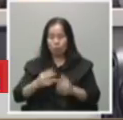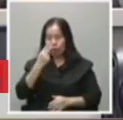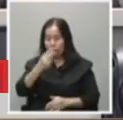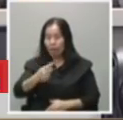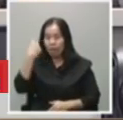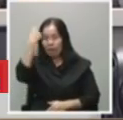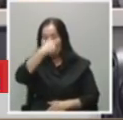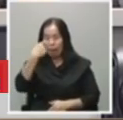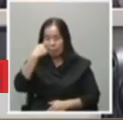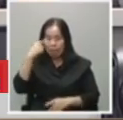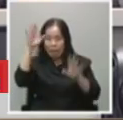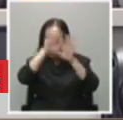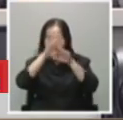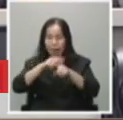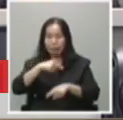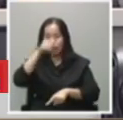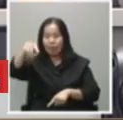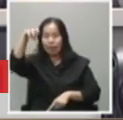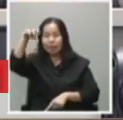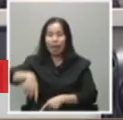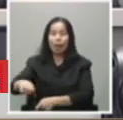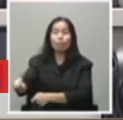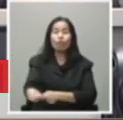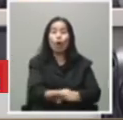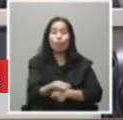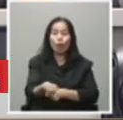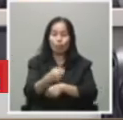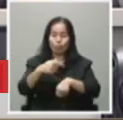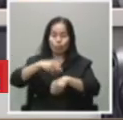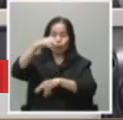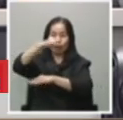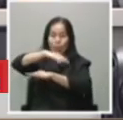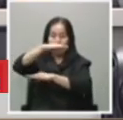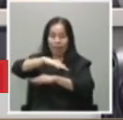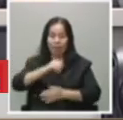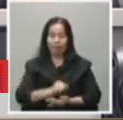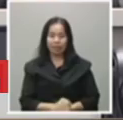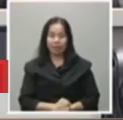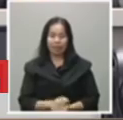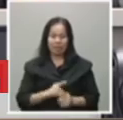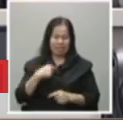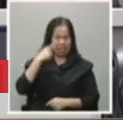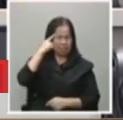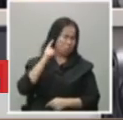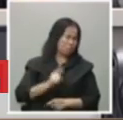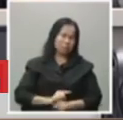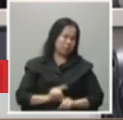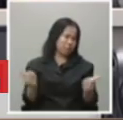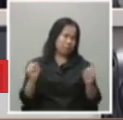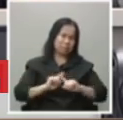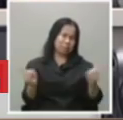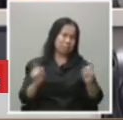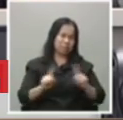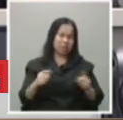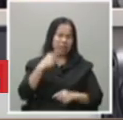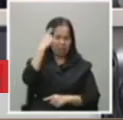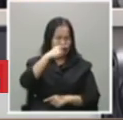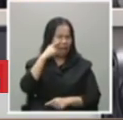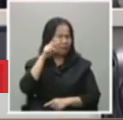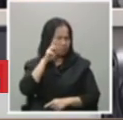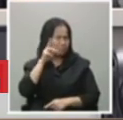ไปที่สนามกอล์ฟราชพฤกษ์ช่วงบ่ายวันนั้นอะแต่ผมว่าไม่ใช่อะน่าอาจจะคล้